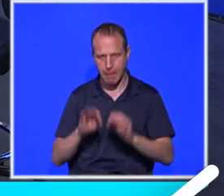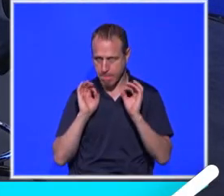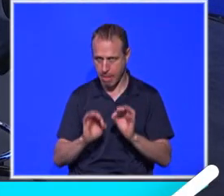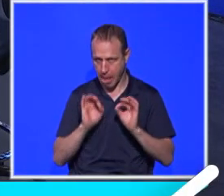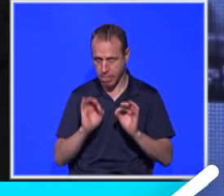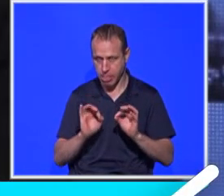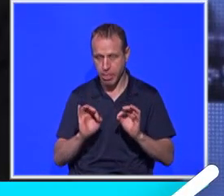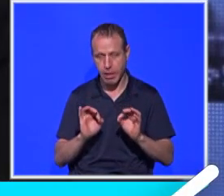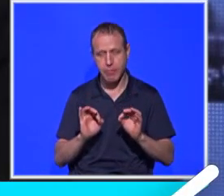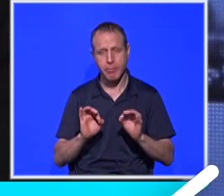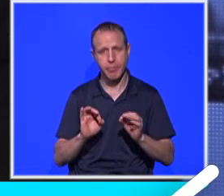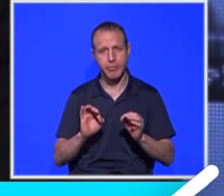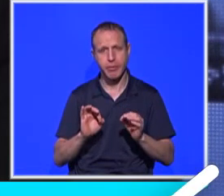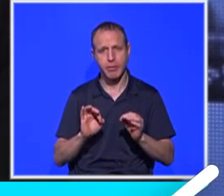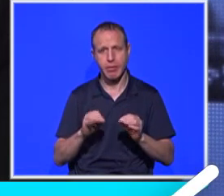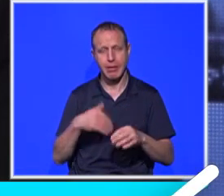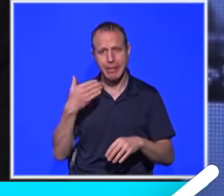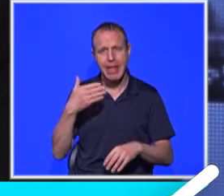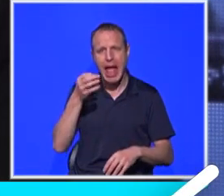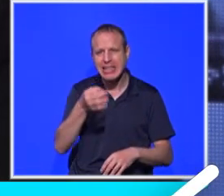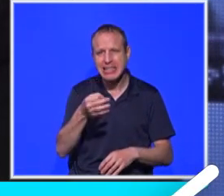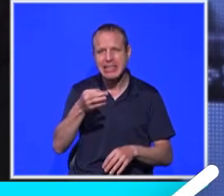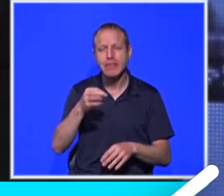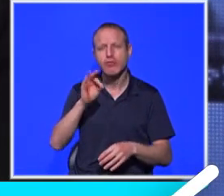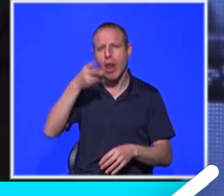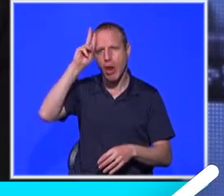שבאמת נהיה סניף של הליכוד